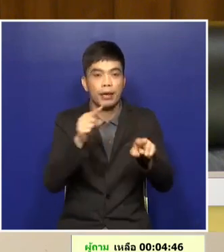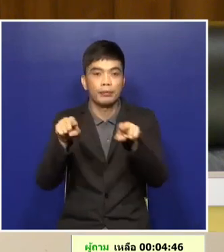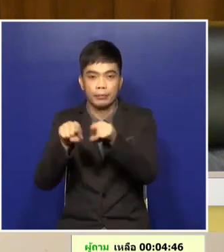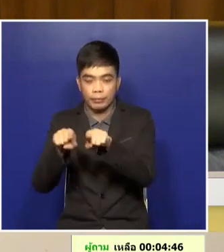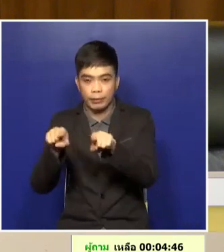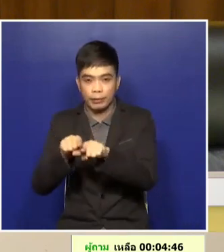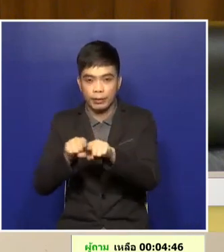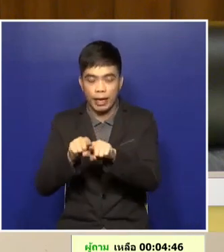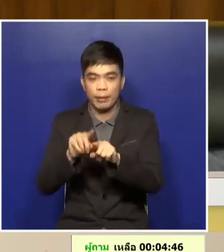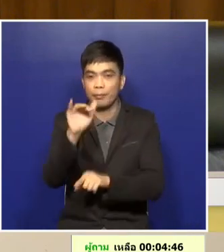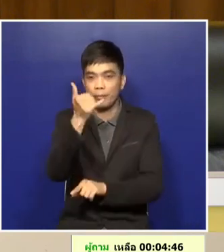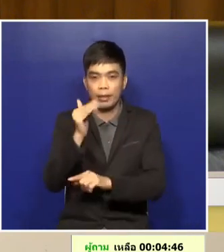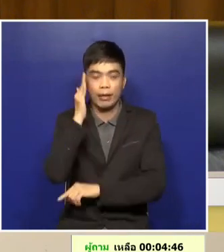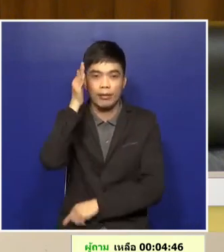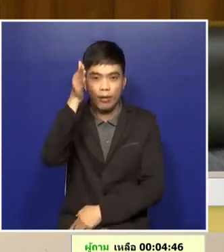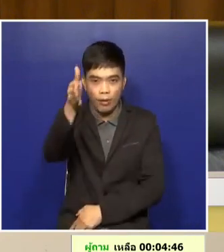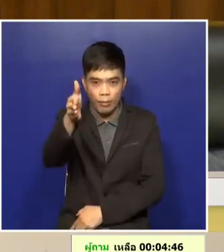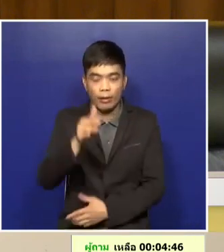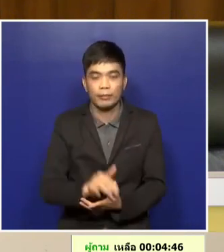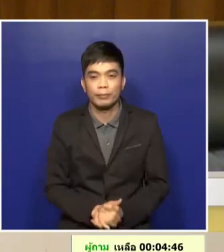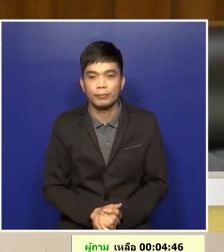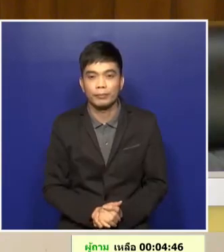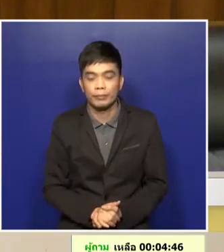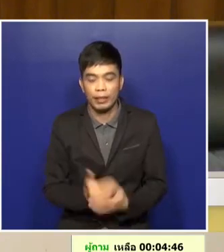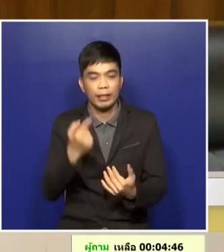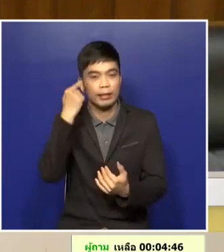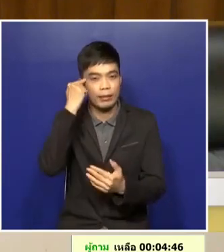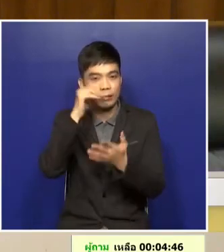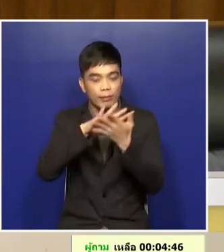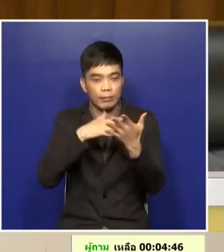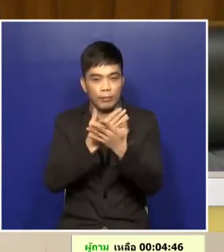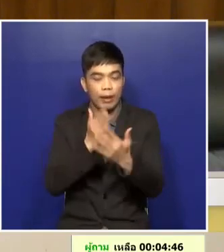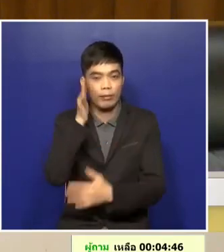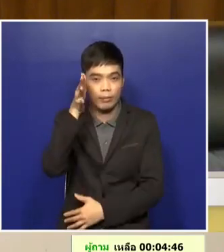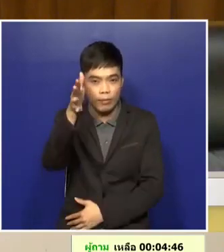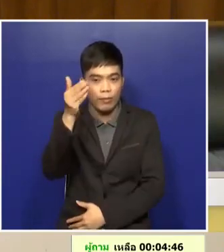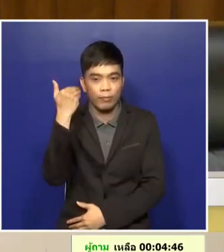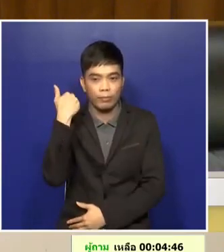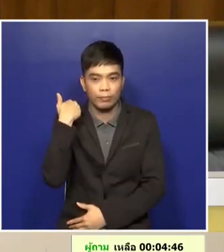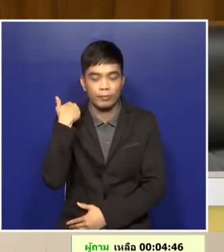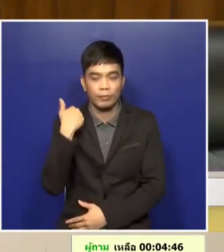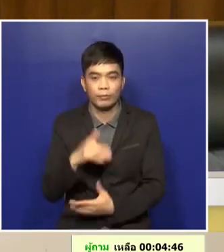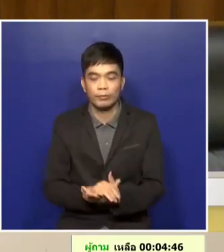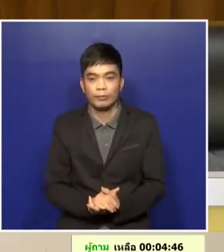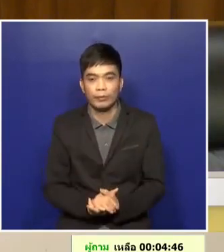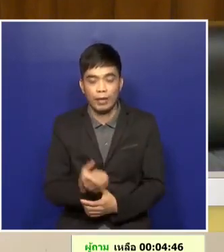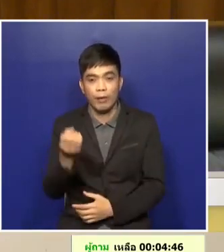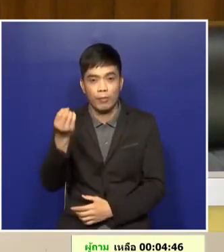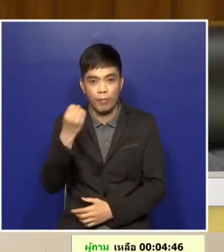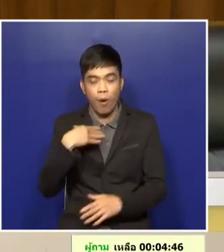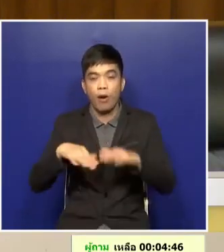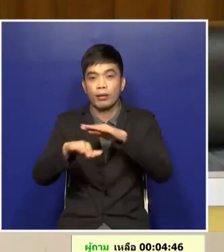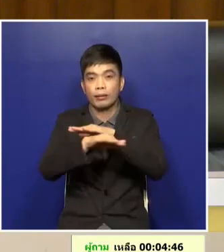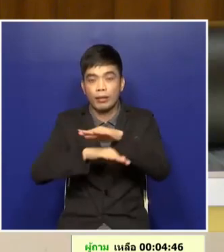ที่อาจจะมีในอนาคตนะครับอันนี้ก็เป็นการวางแผนไว้สำหรับล่วงหน้านะครับทีนี้ในเรื่องของประเด็นฐานข้อมูล